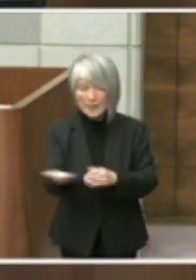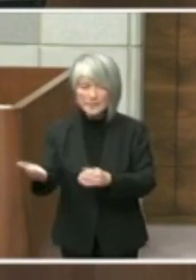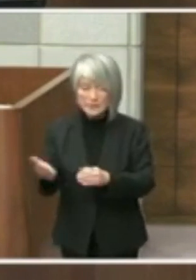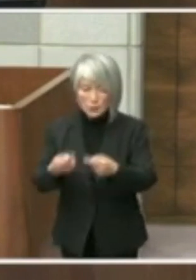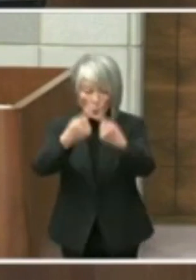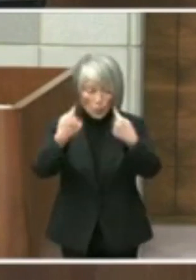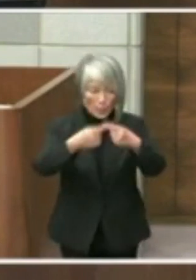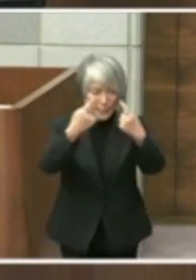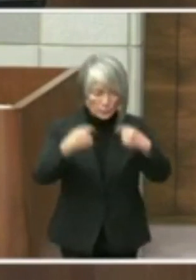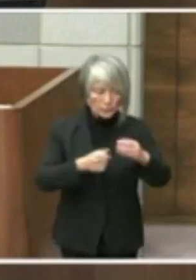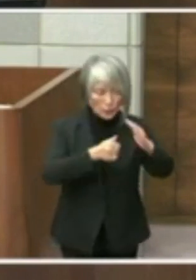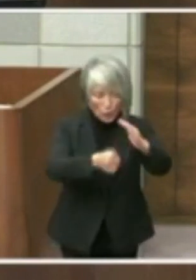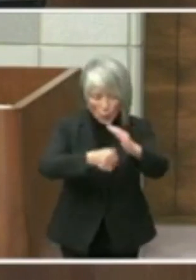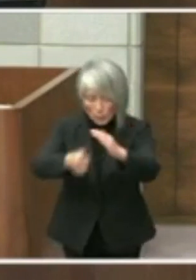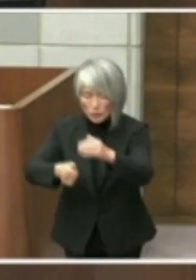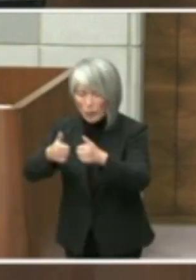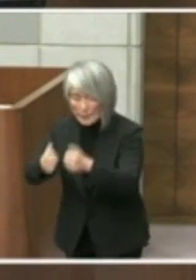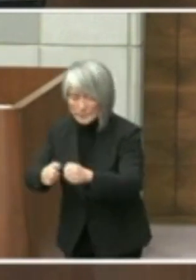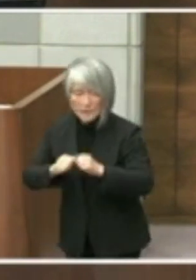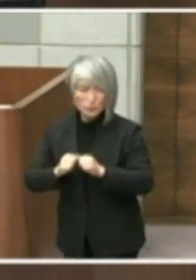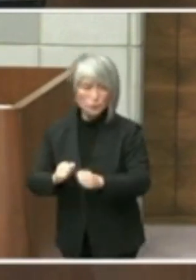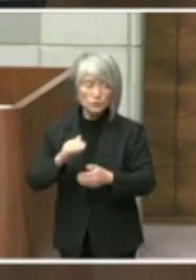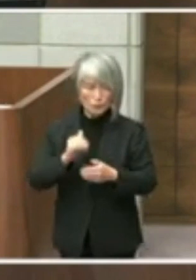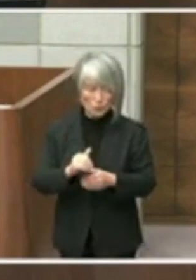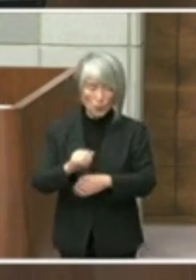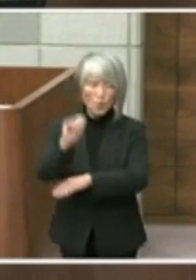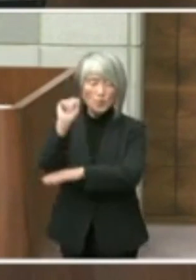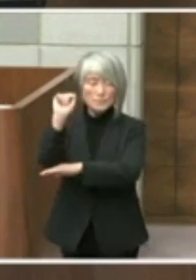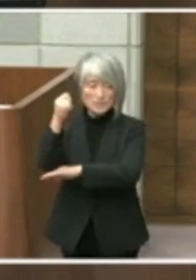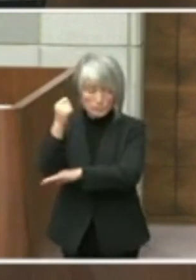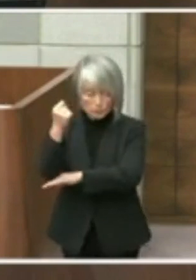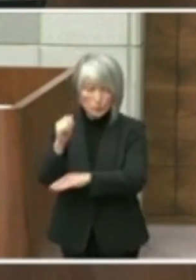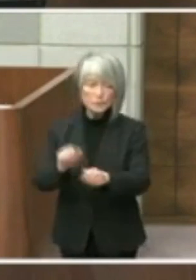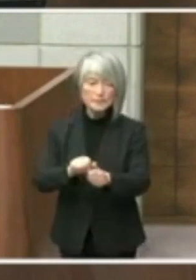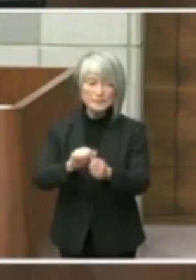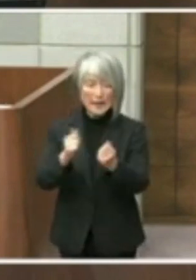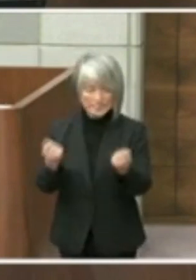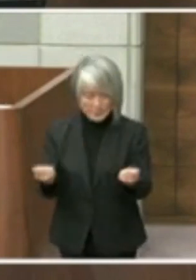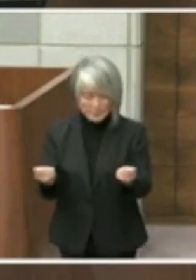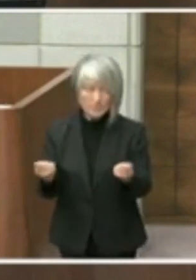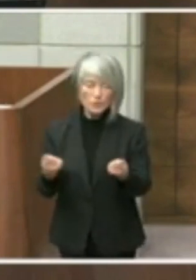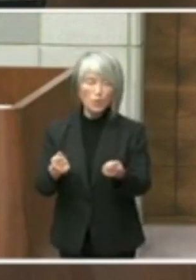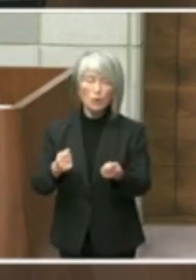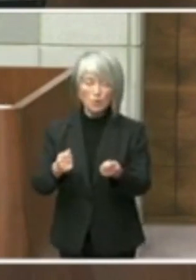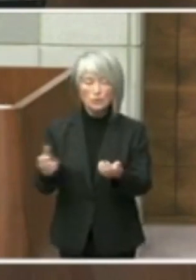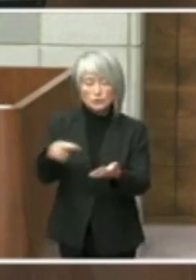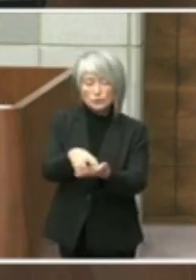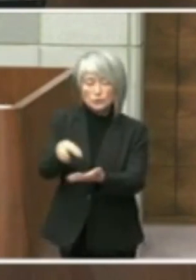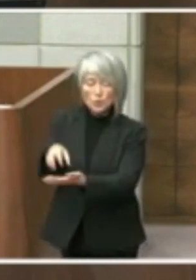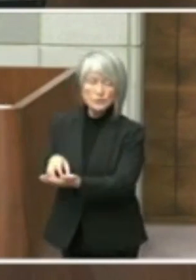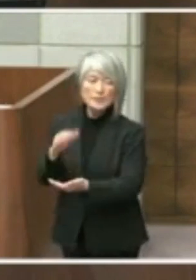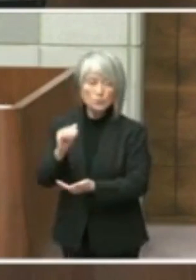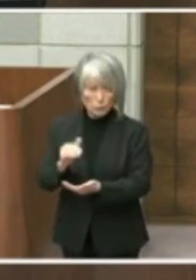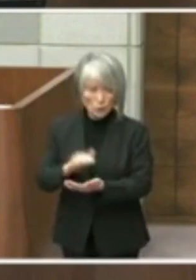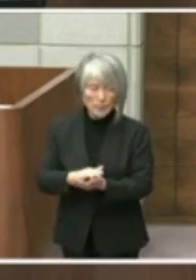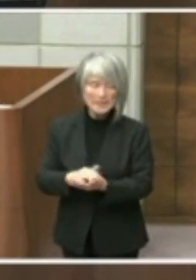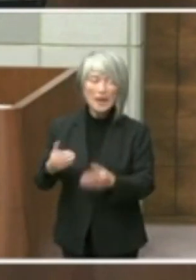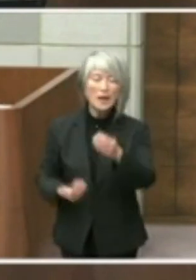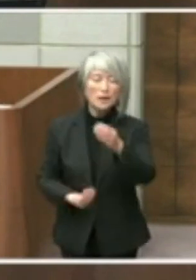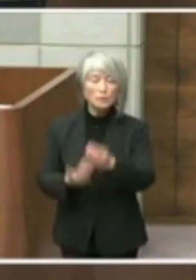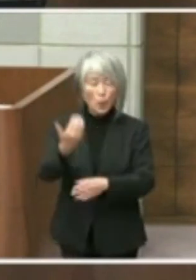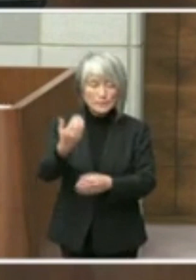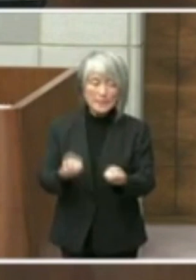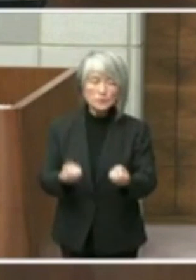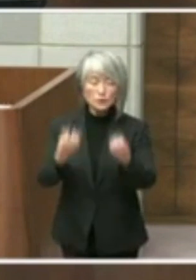ること、新聞紙または雑誌を利用すること、当選祝賀会を開催す